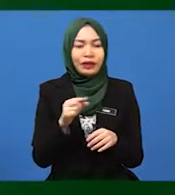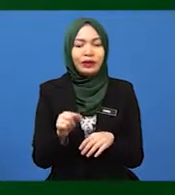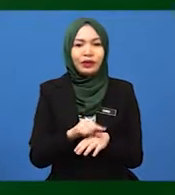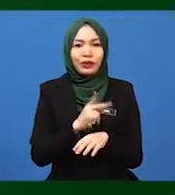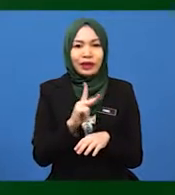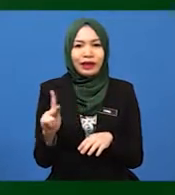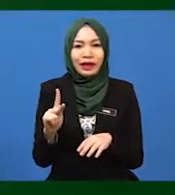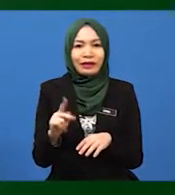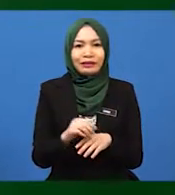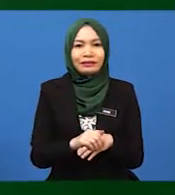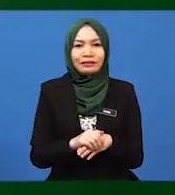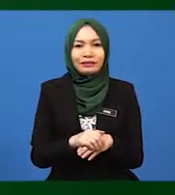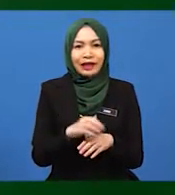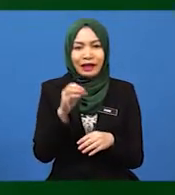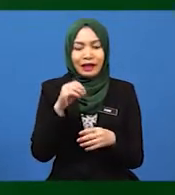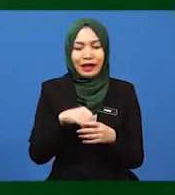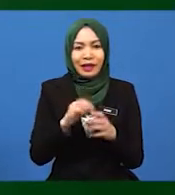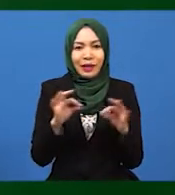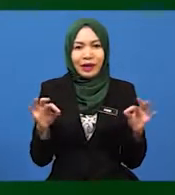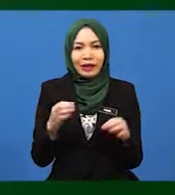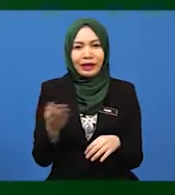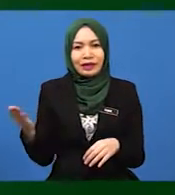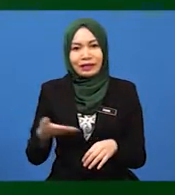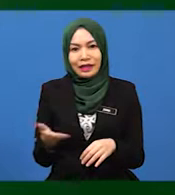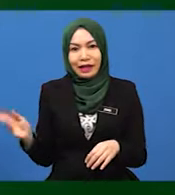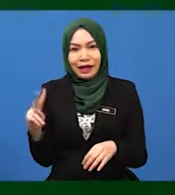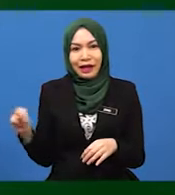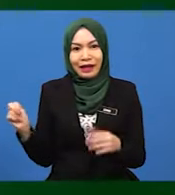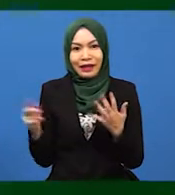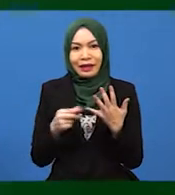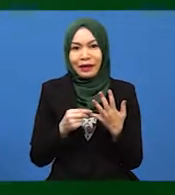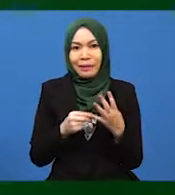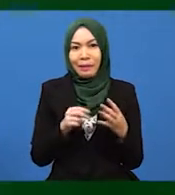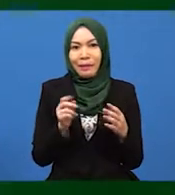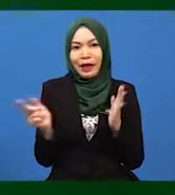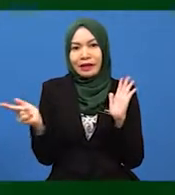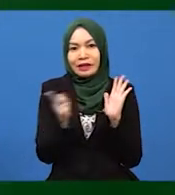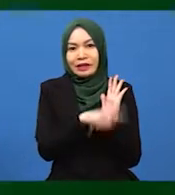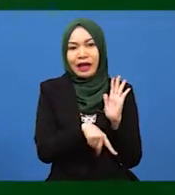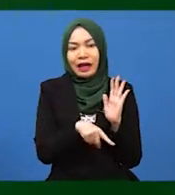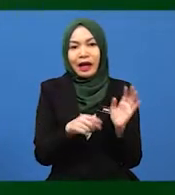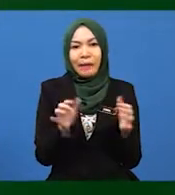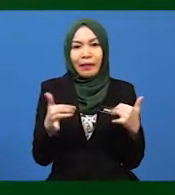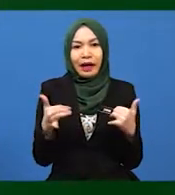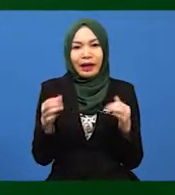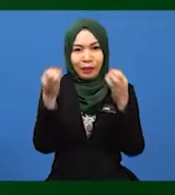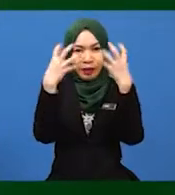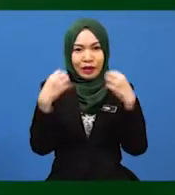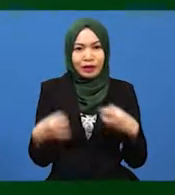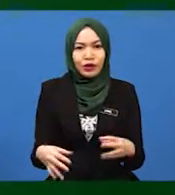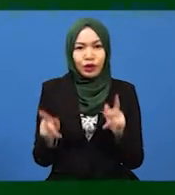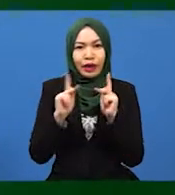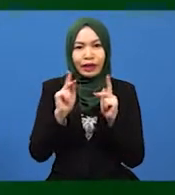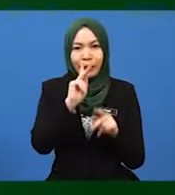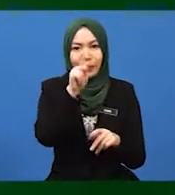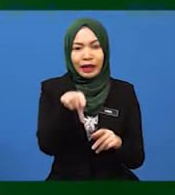Ayat keempat, jangan main mercun. Kata perintah jangan digunakan